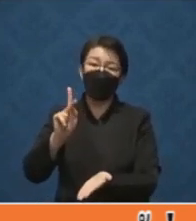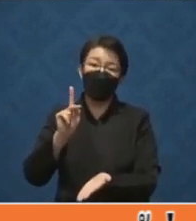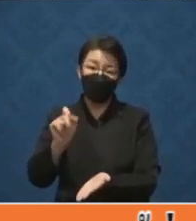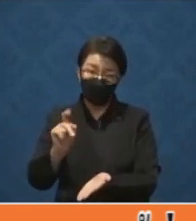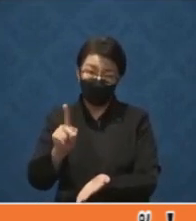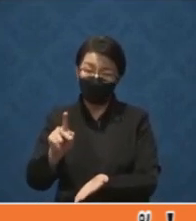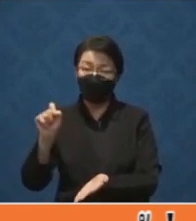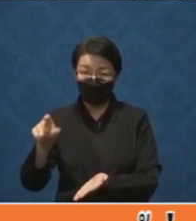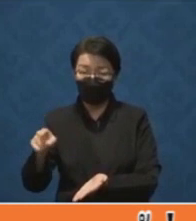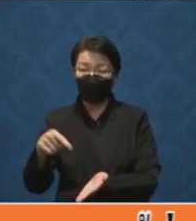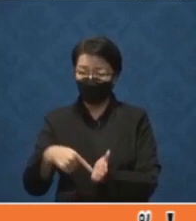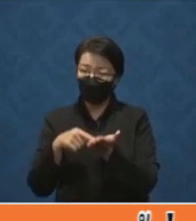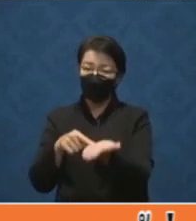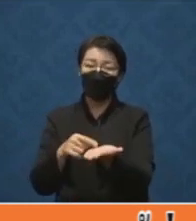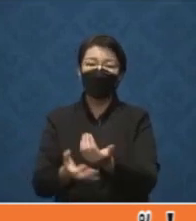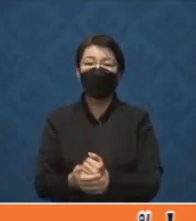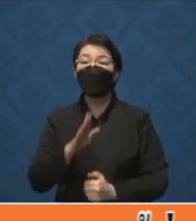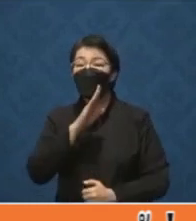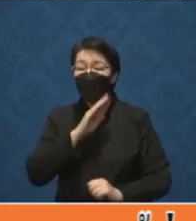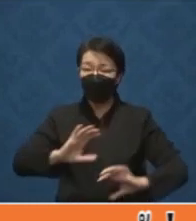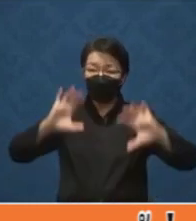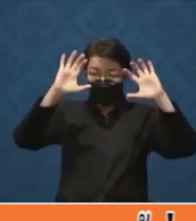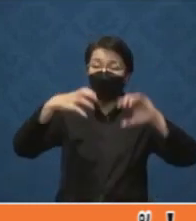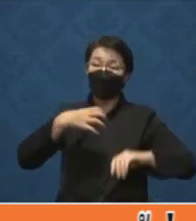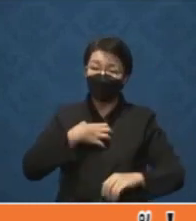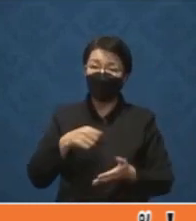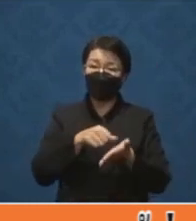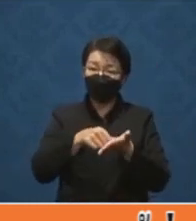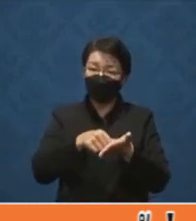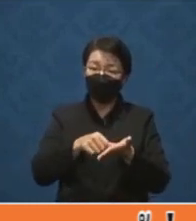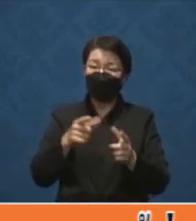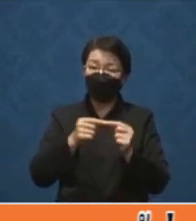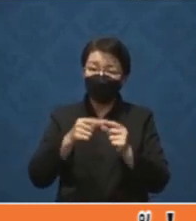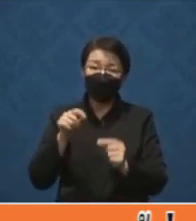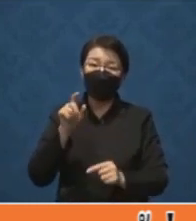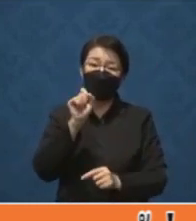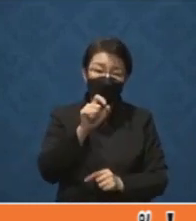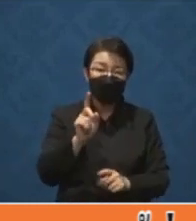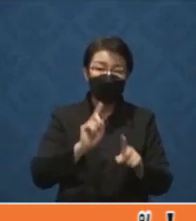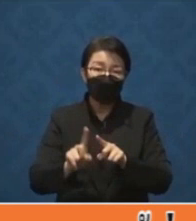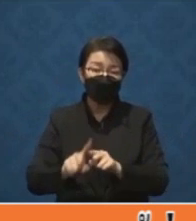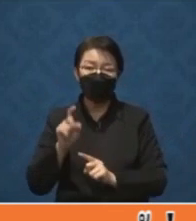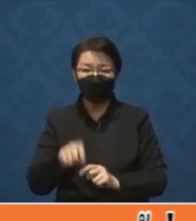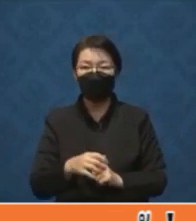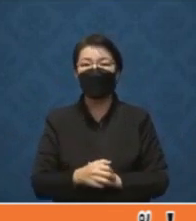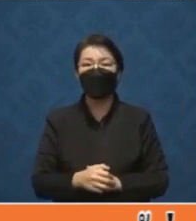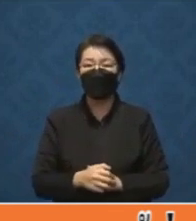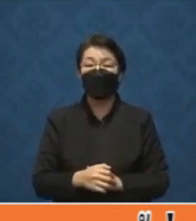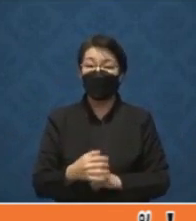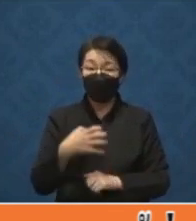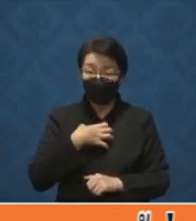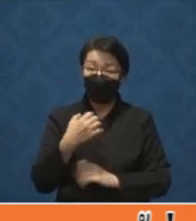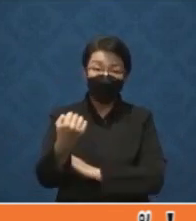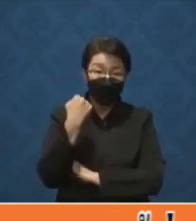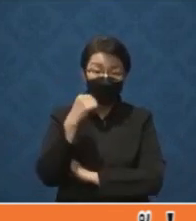กเฉินฉบับนี้ขึ้นมาเพื่อบอกว่าถ้ารัฐบาลคิดจะแก้ไขสถานการณ์ฉุกเฉินใดๆก็ตามแล้ว